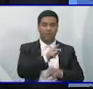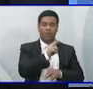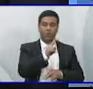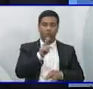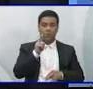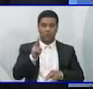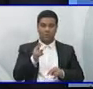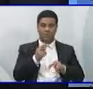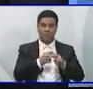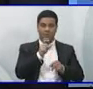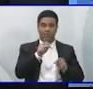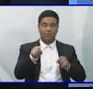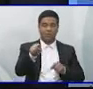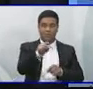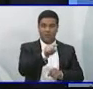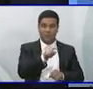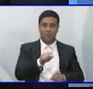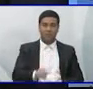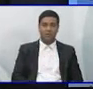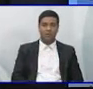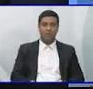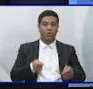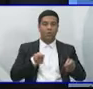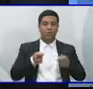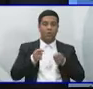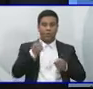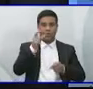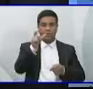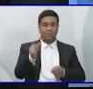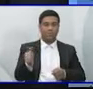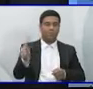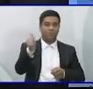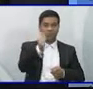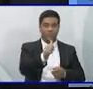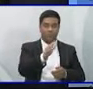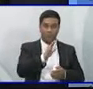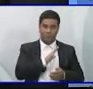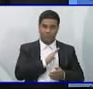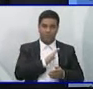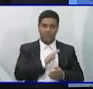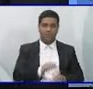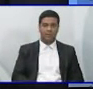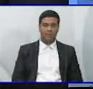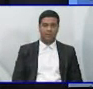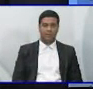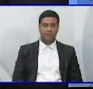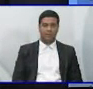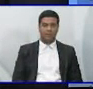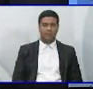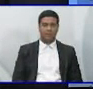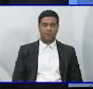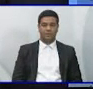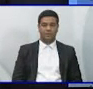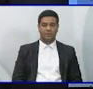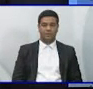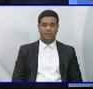ulardan beylarni Qoraqalpoqlarning rahbari sifatida beylarni tayinlashga ruxsat